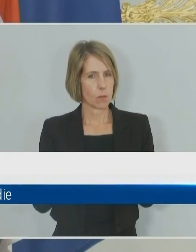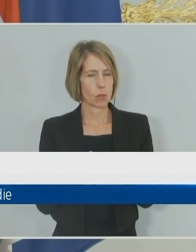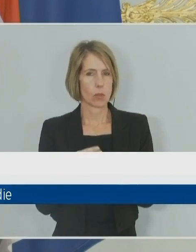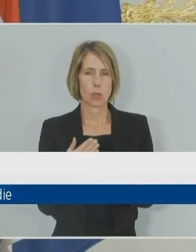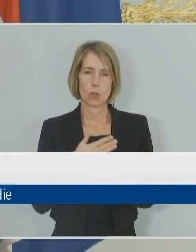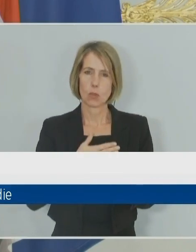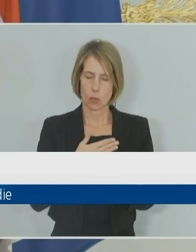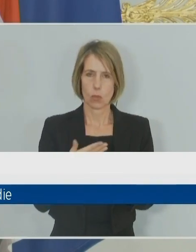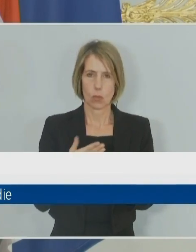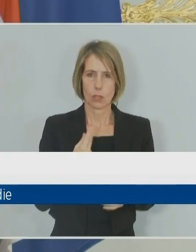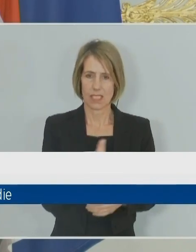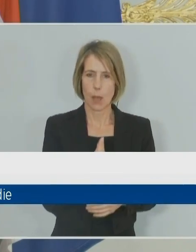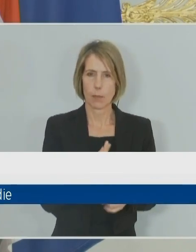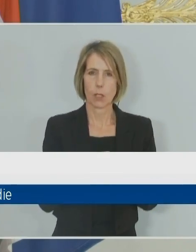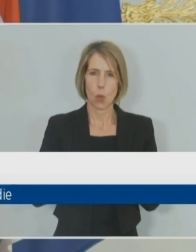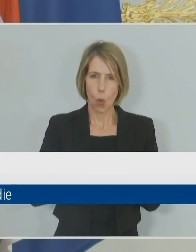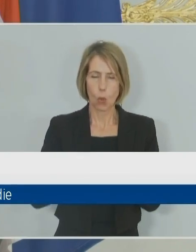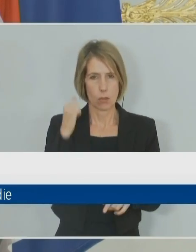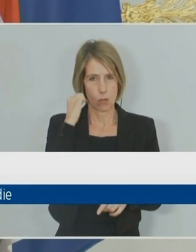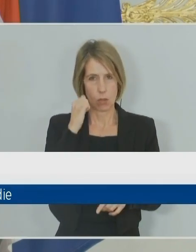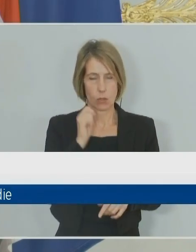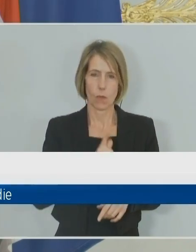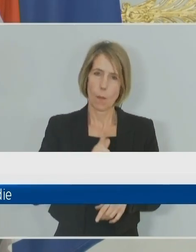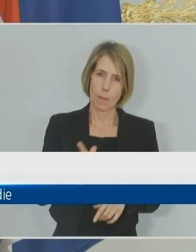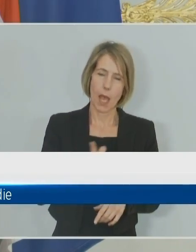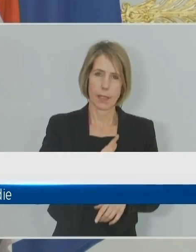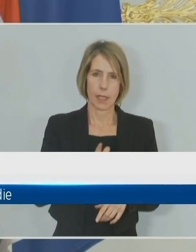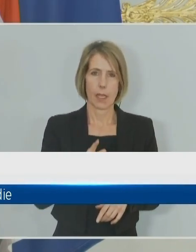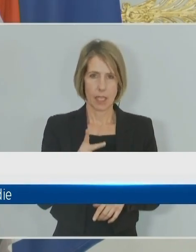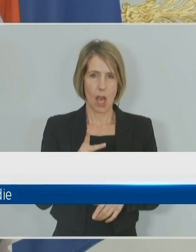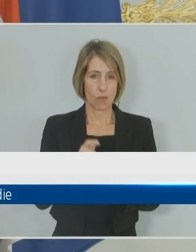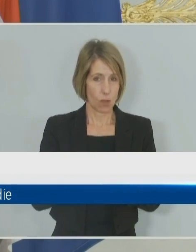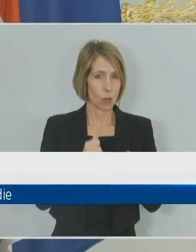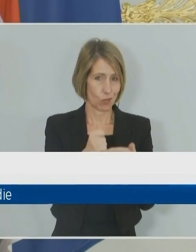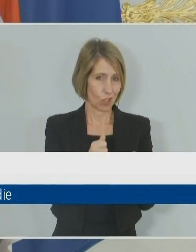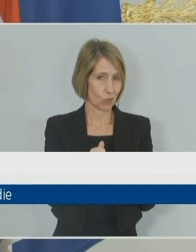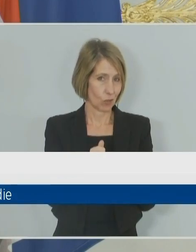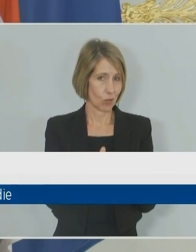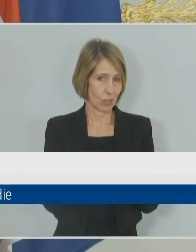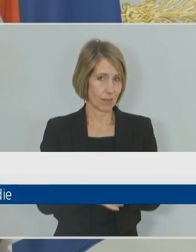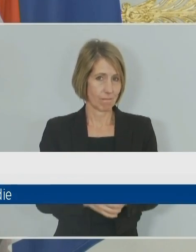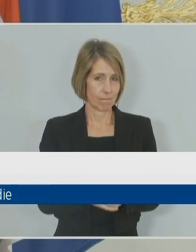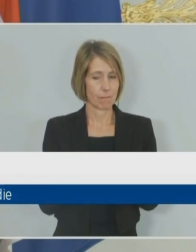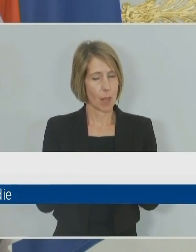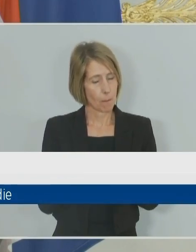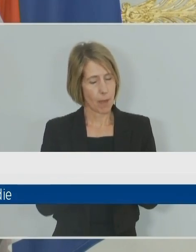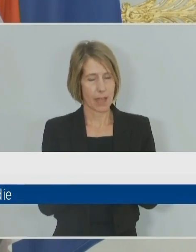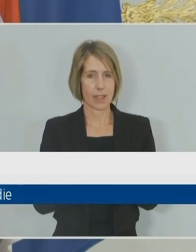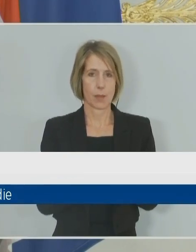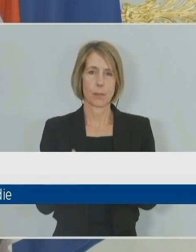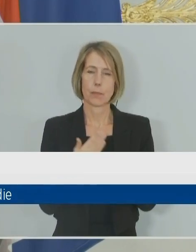që qëndrojmë në dispozicion për të ndihmuar në dialog kudo e sido që të na kërkohet.